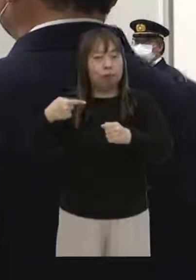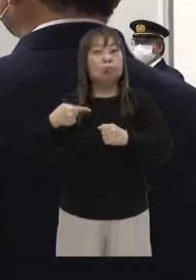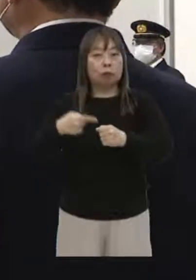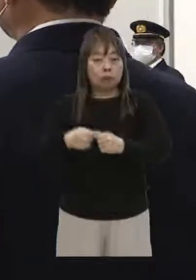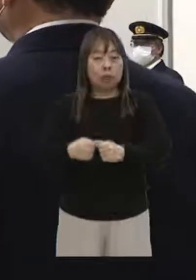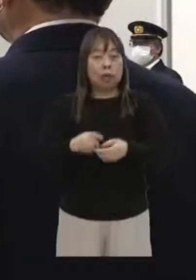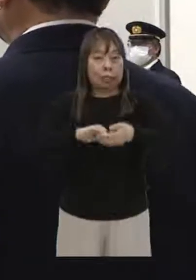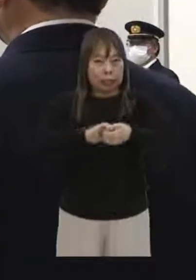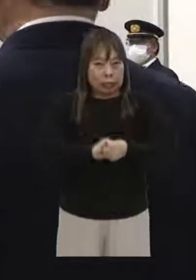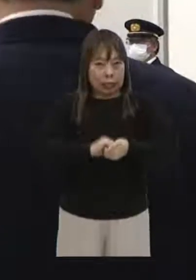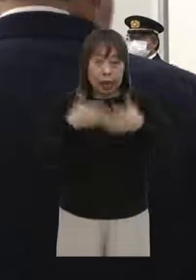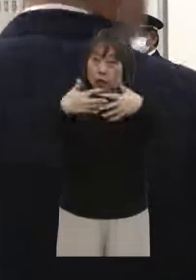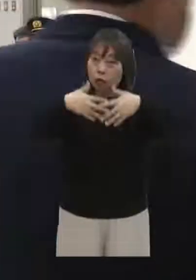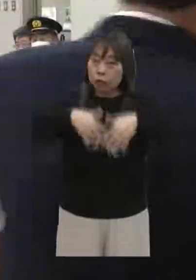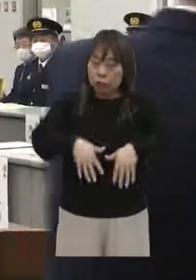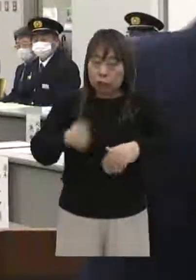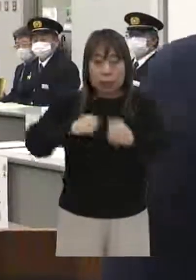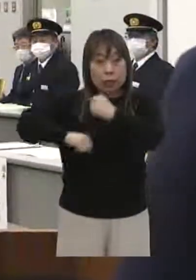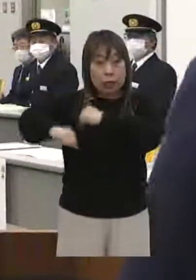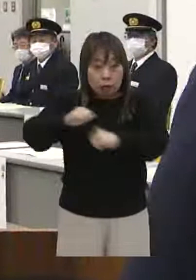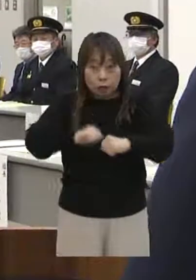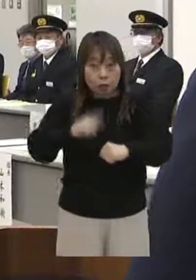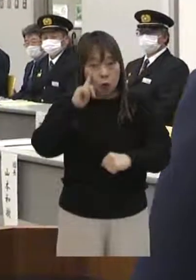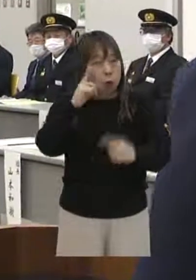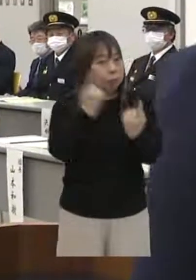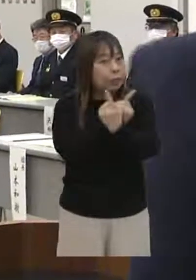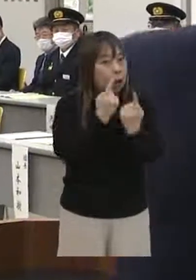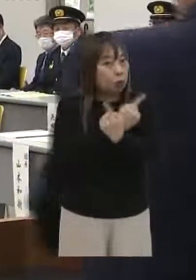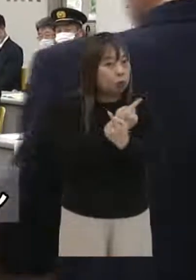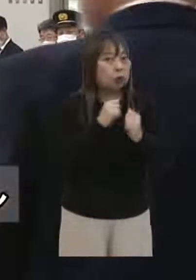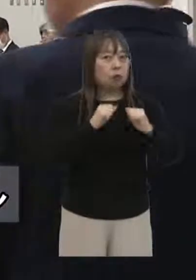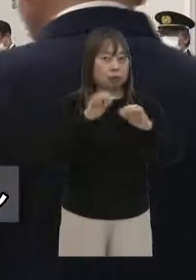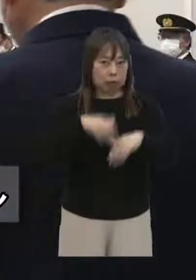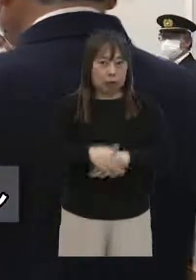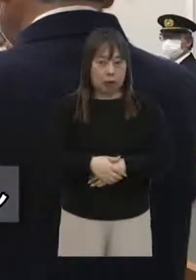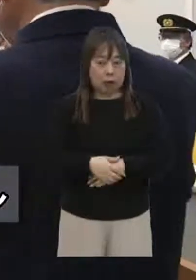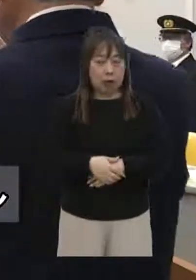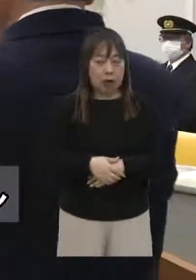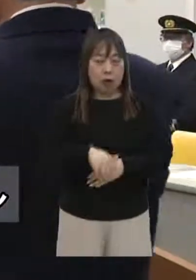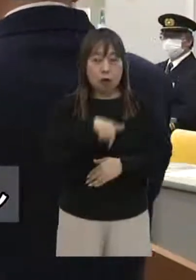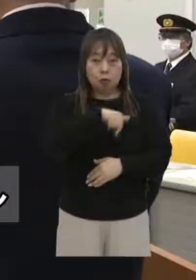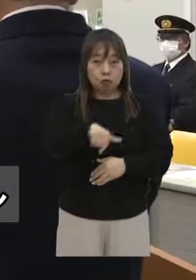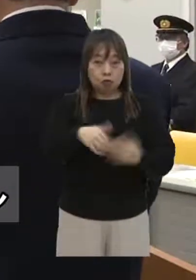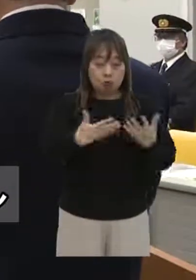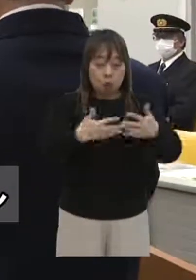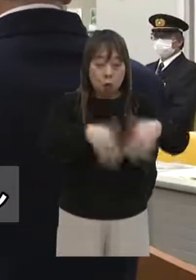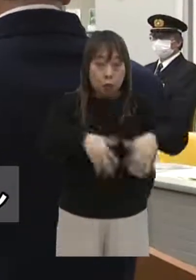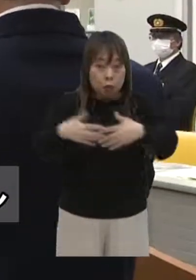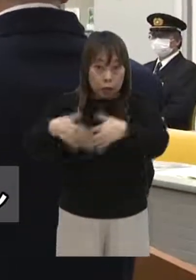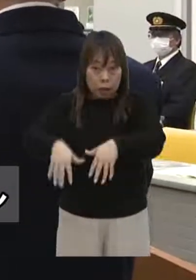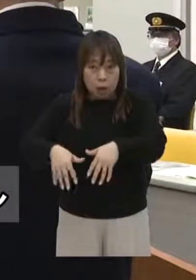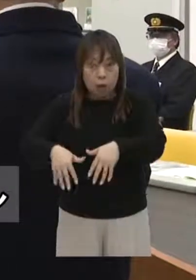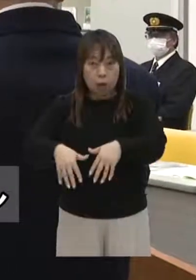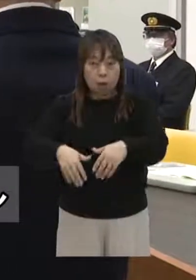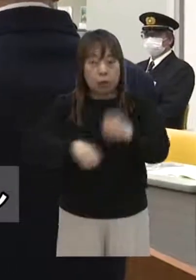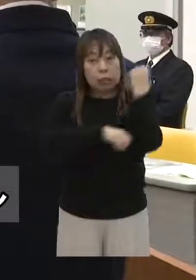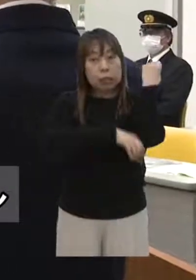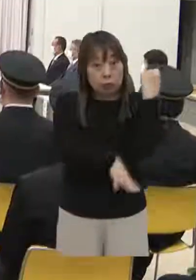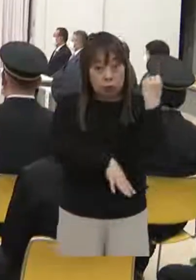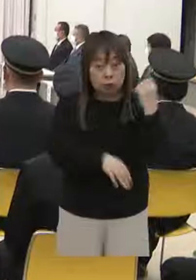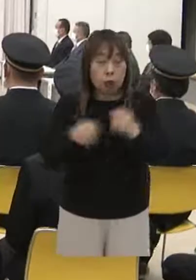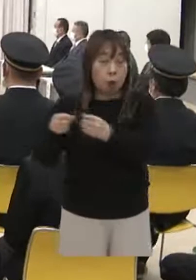定、組織、活動の見直しを行いました。部の構成を基本団員と応援団員と